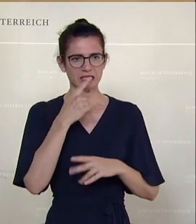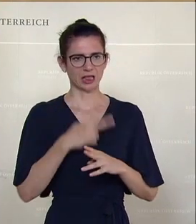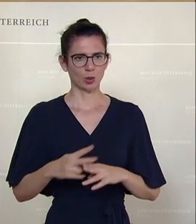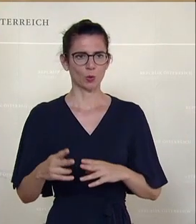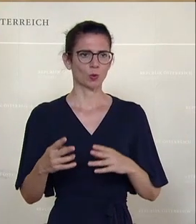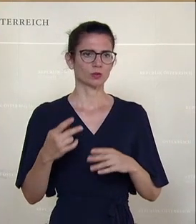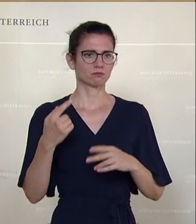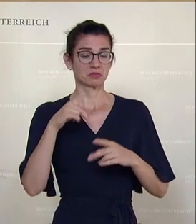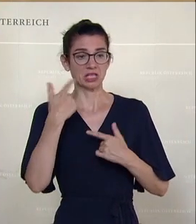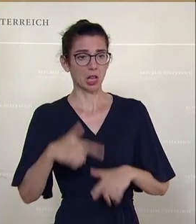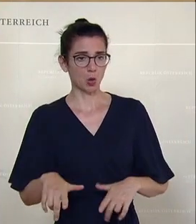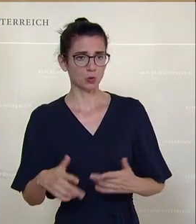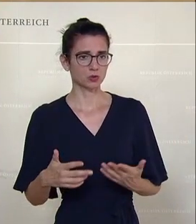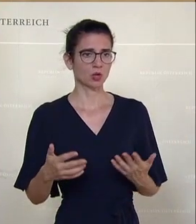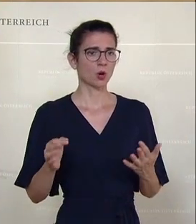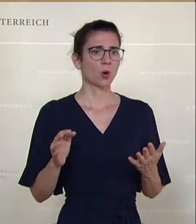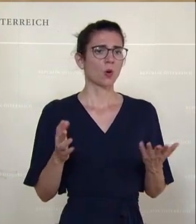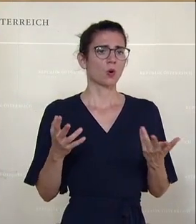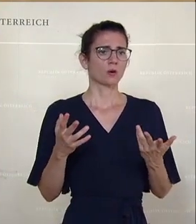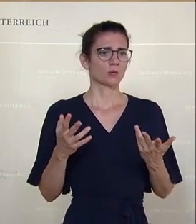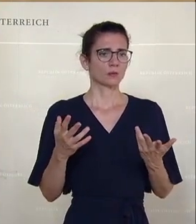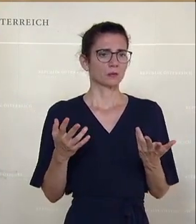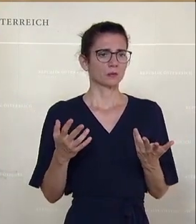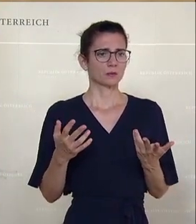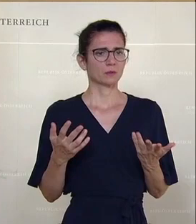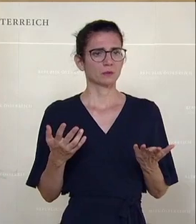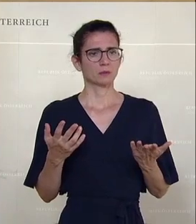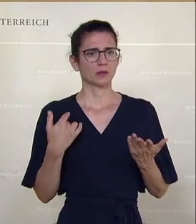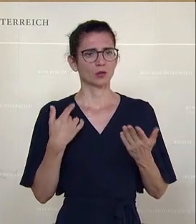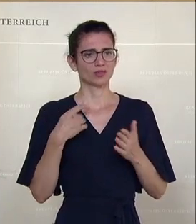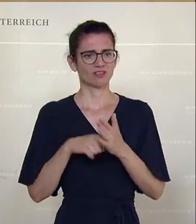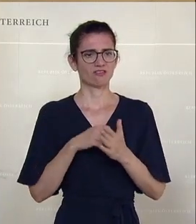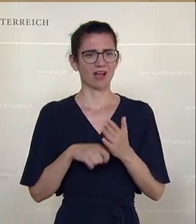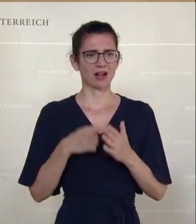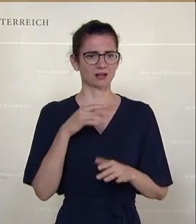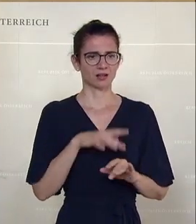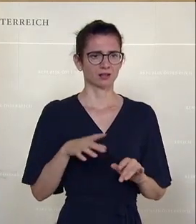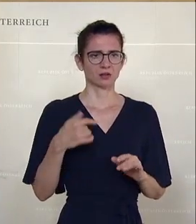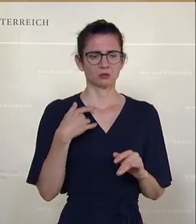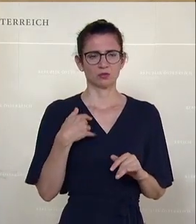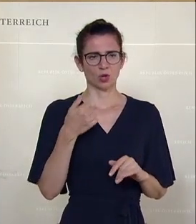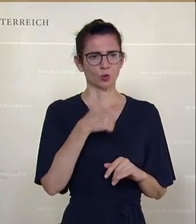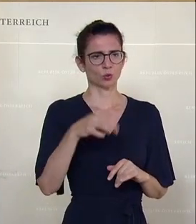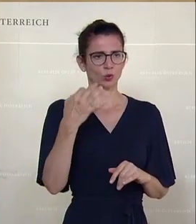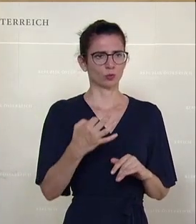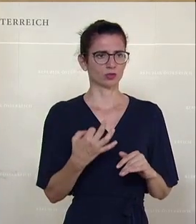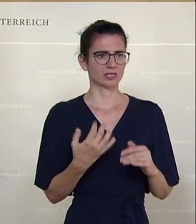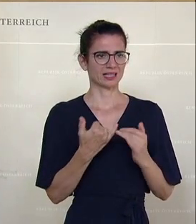oder vieles andere mehr. Und dort gehen dann die Wahlen 100% für die Einheitsliste